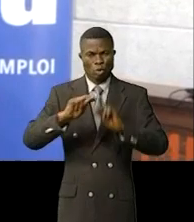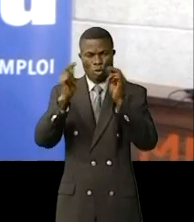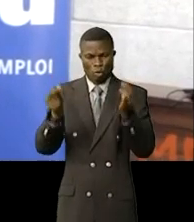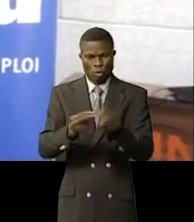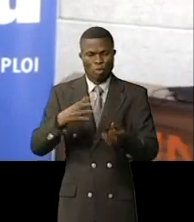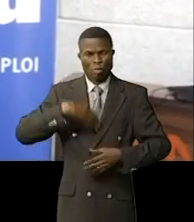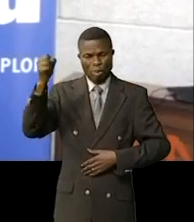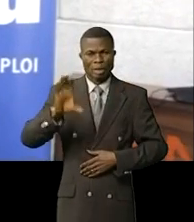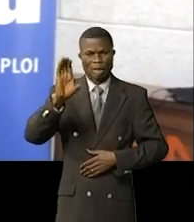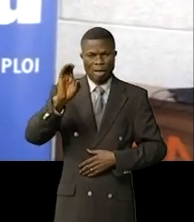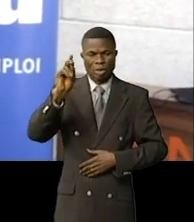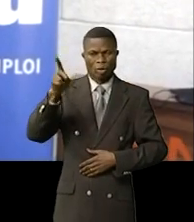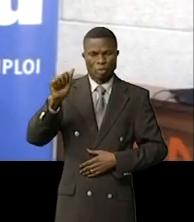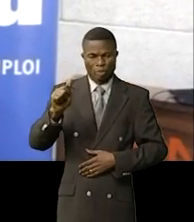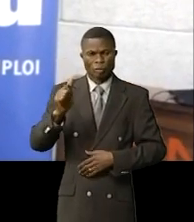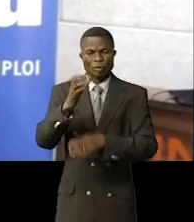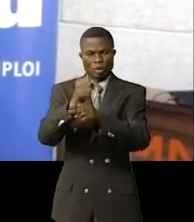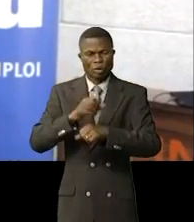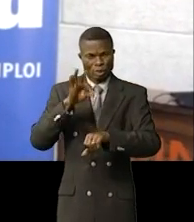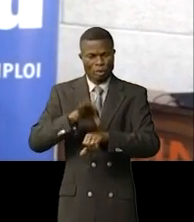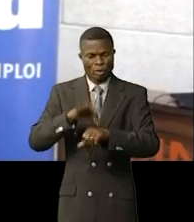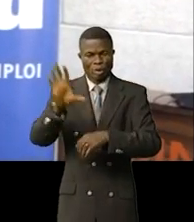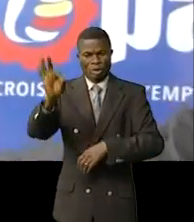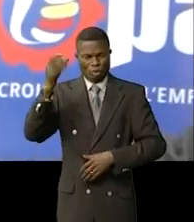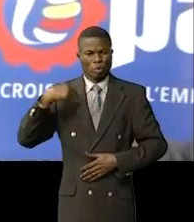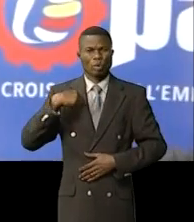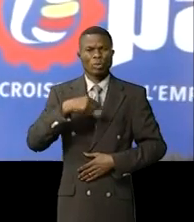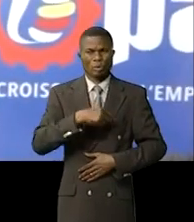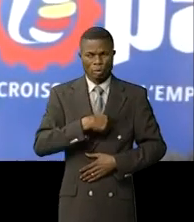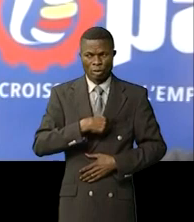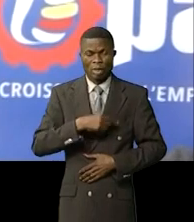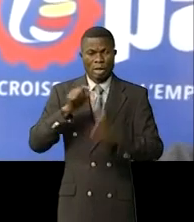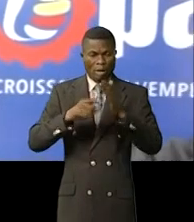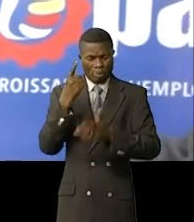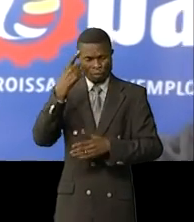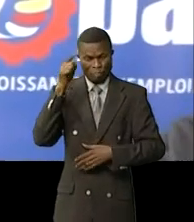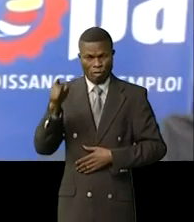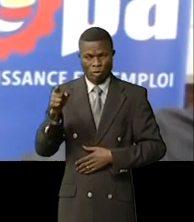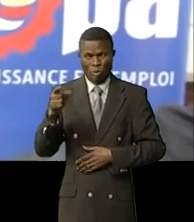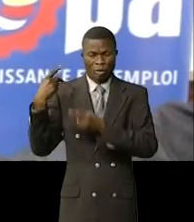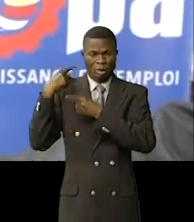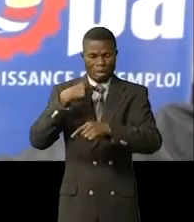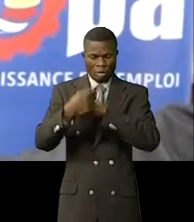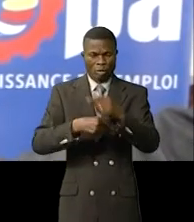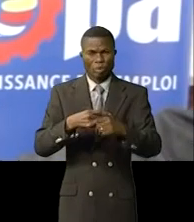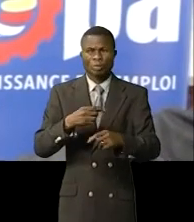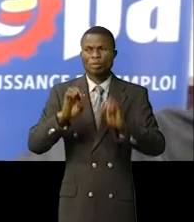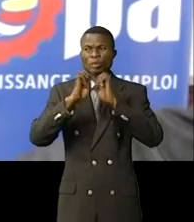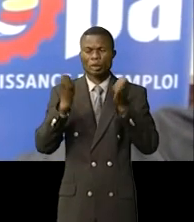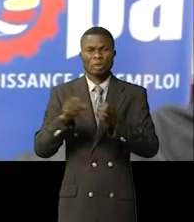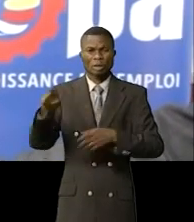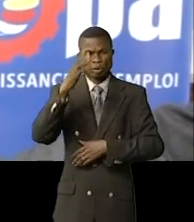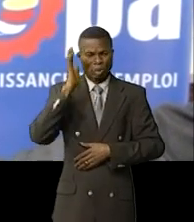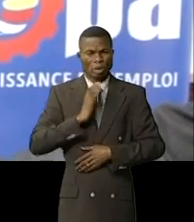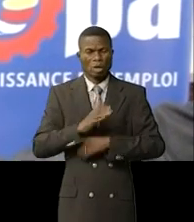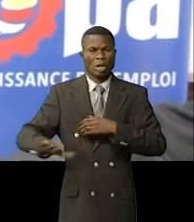lauréats COPA. Nous avons eu quand même la grâce d'être sélectionnés. C'est vraiment une première. Parce que depuis que nous avons commencé, vous savez, dans notre